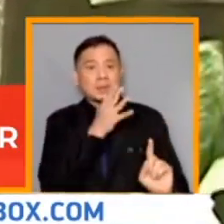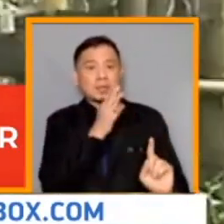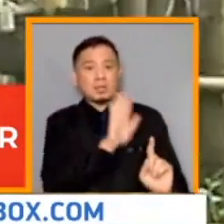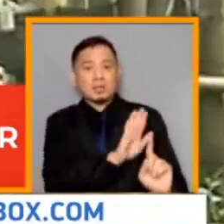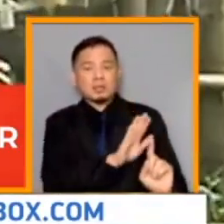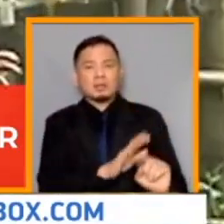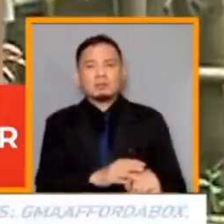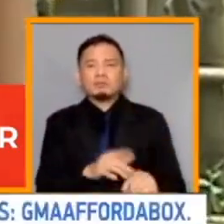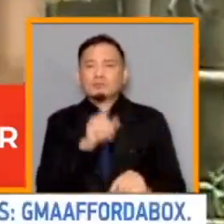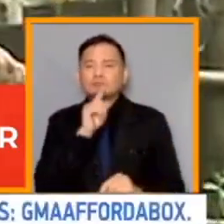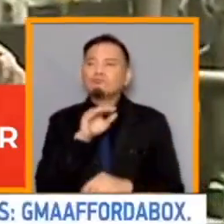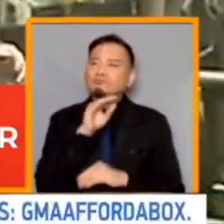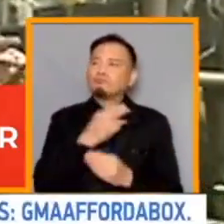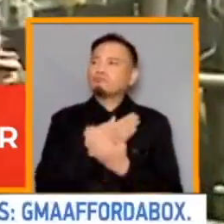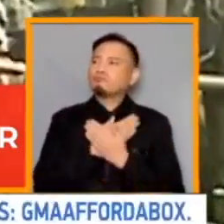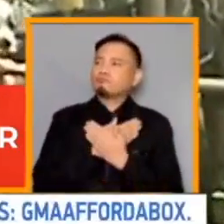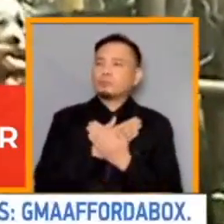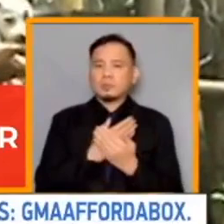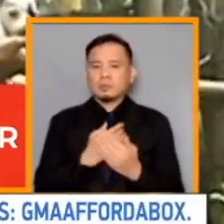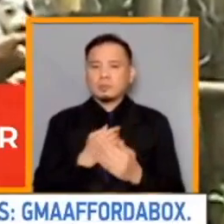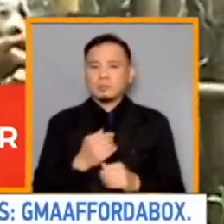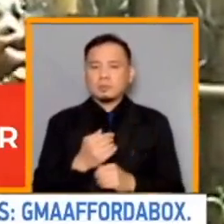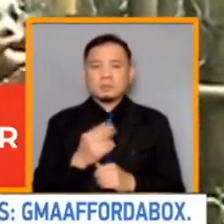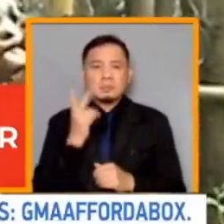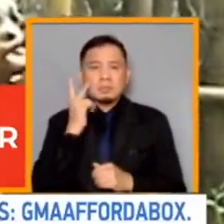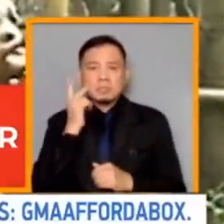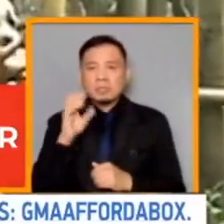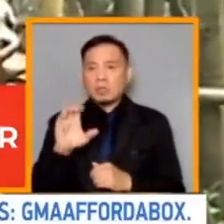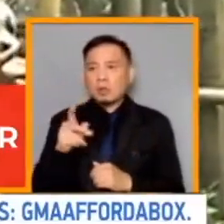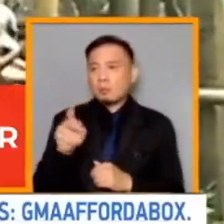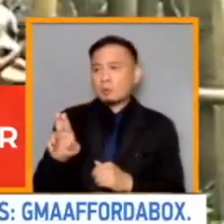maghanap ng kopra nang biglang bumigay ang pader.